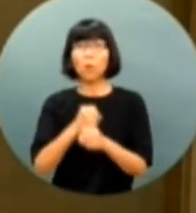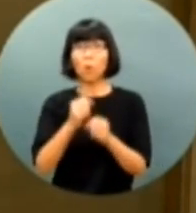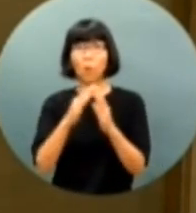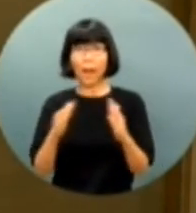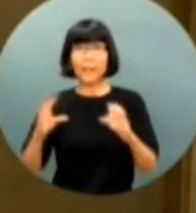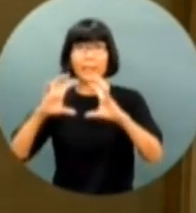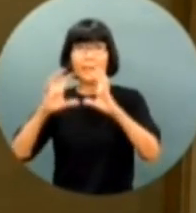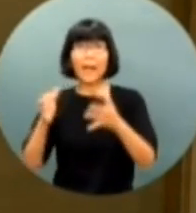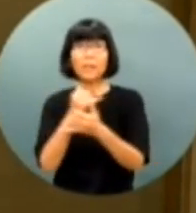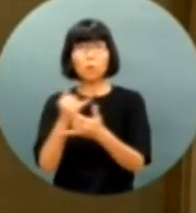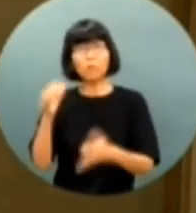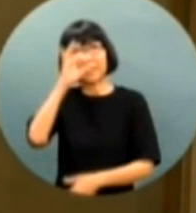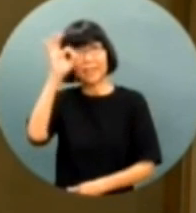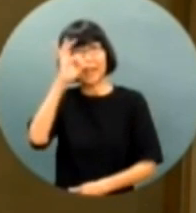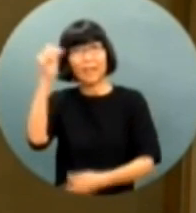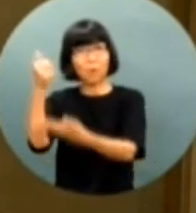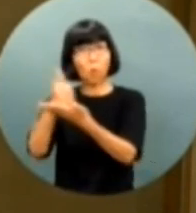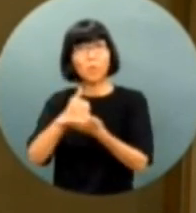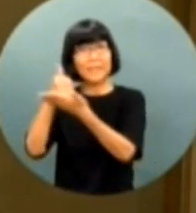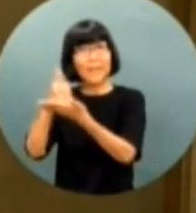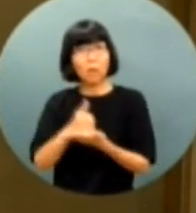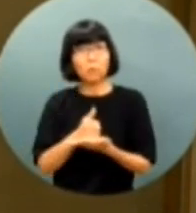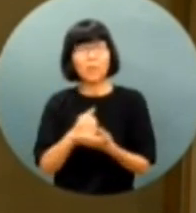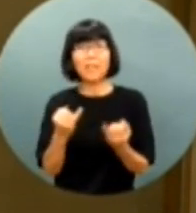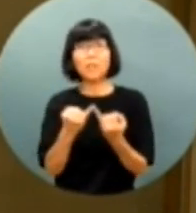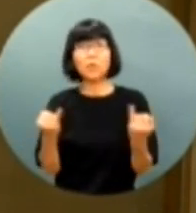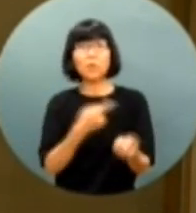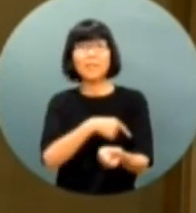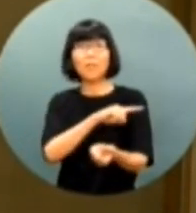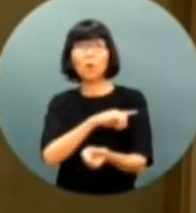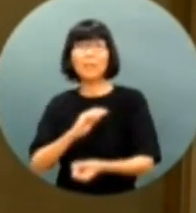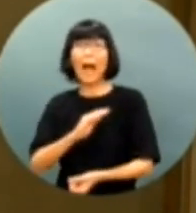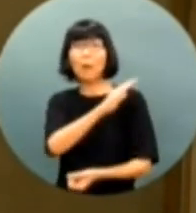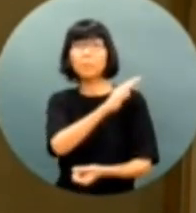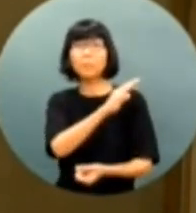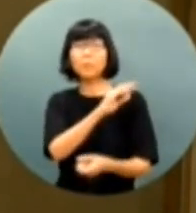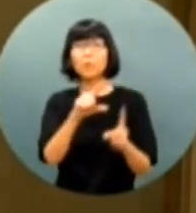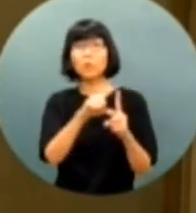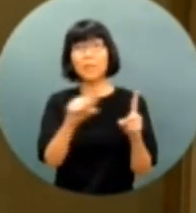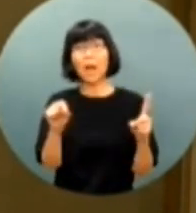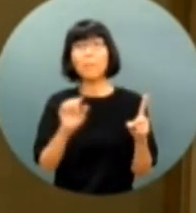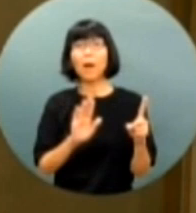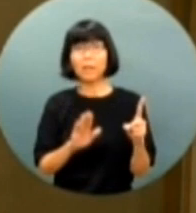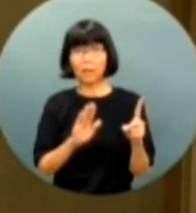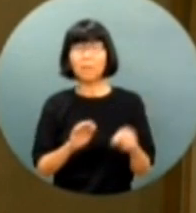光客らを呼び込むと、2017女子力アップツアーを行った。またガールスカウトさんも、